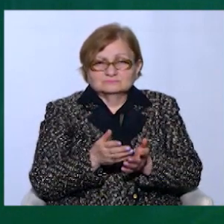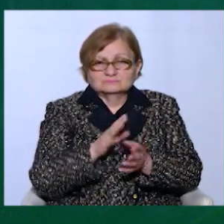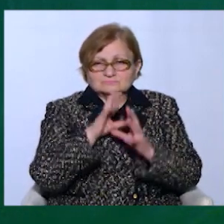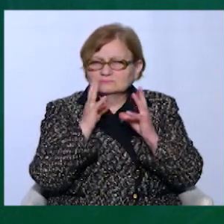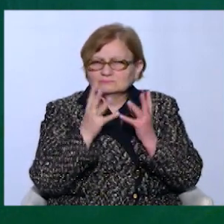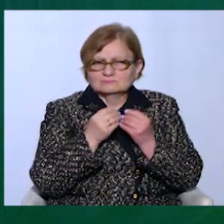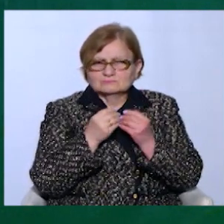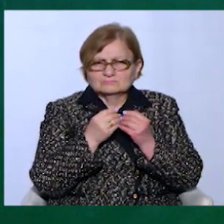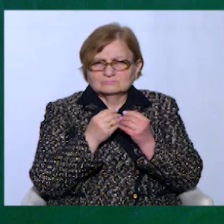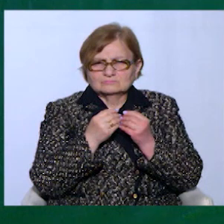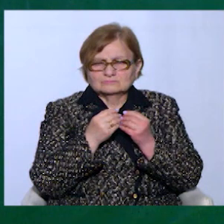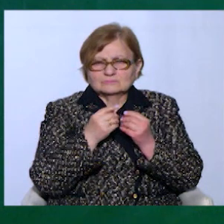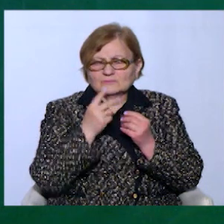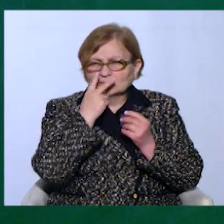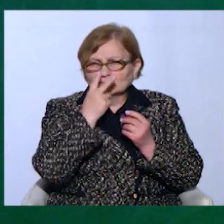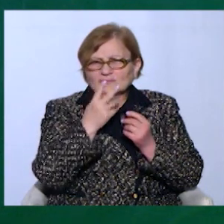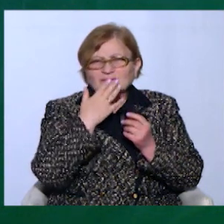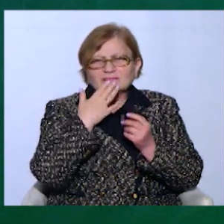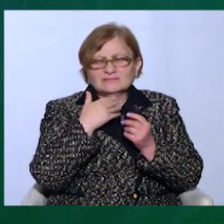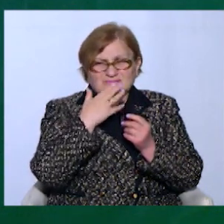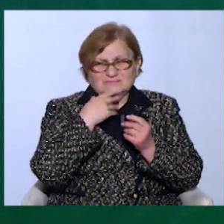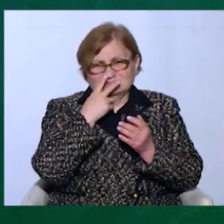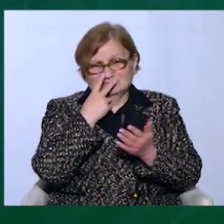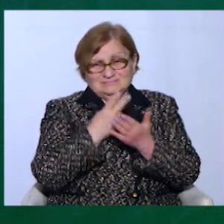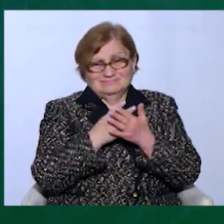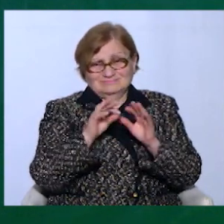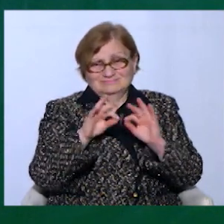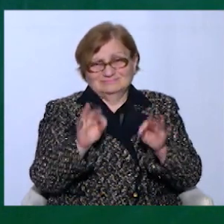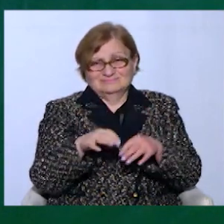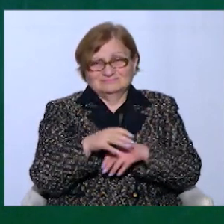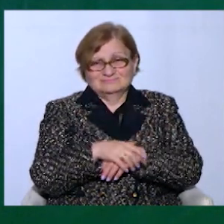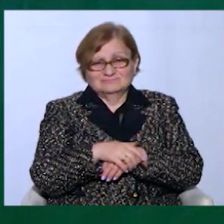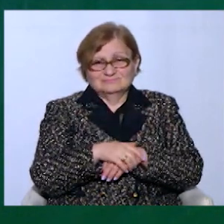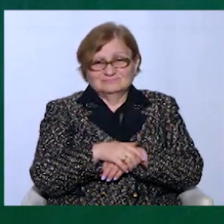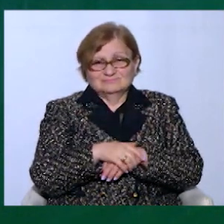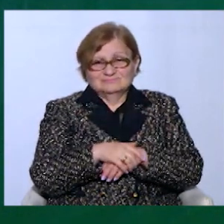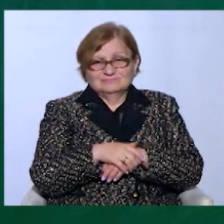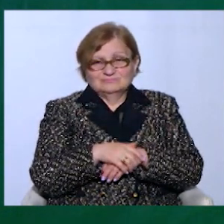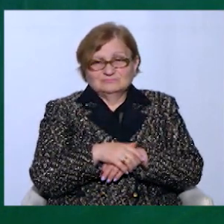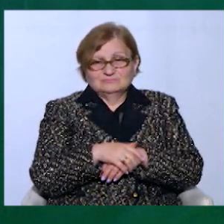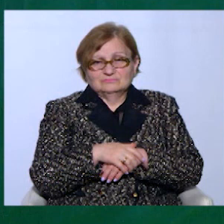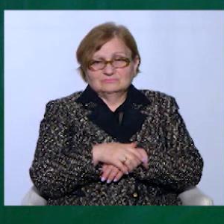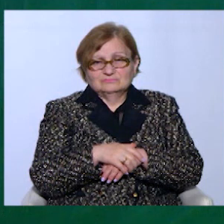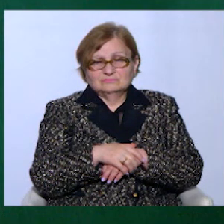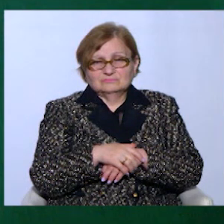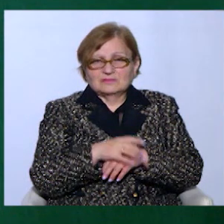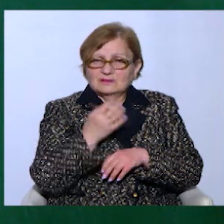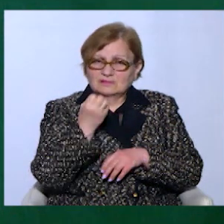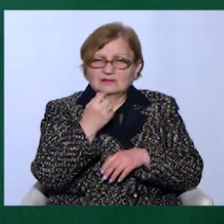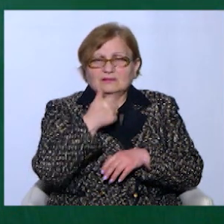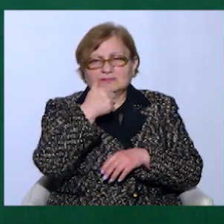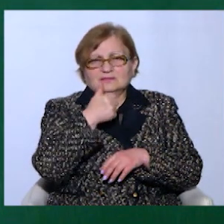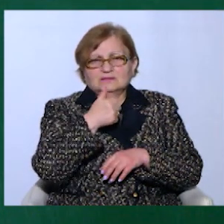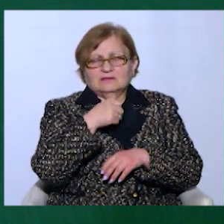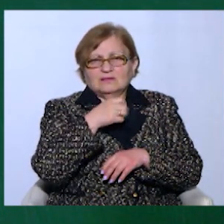უკვე ძალიან თვალნათლივ არის ყველასთვის თუ რამე გაუგებარია კიდევ ერთხელ დაუბრუნდეთ